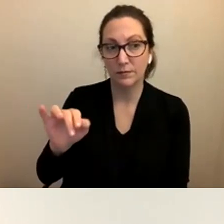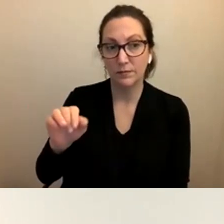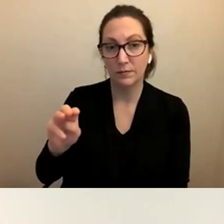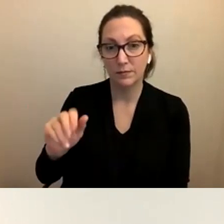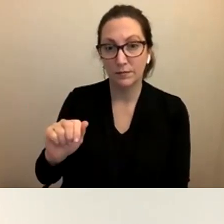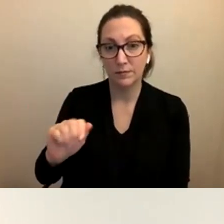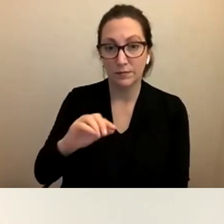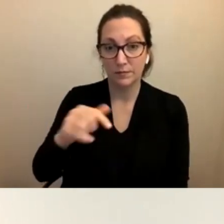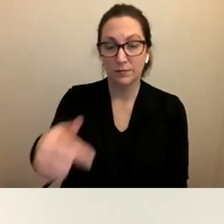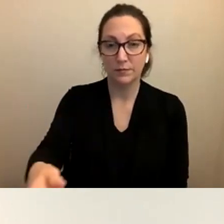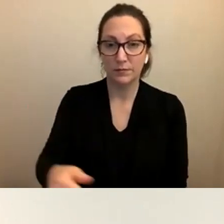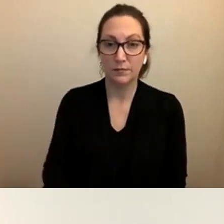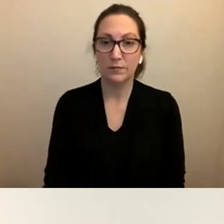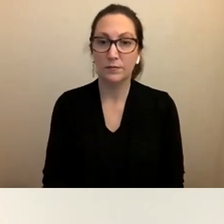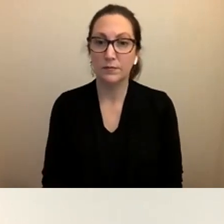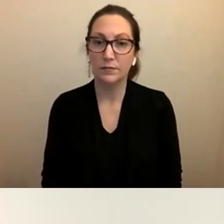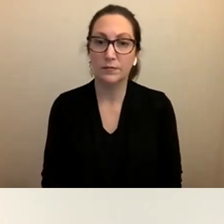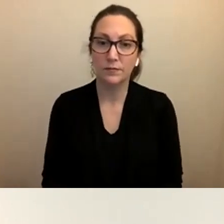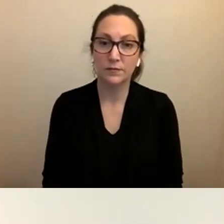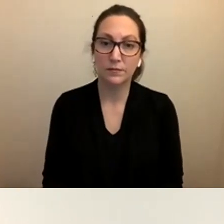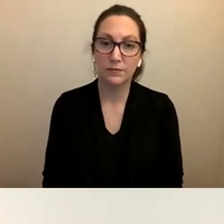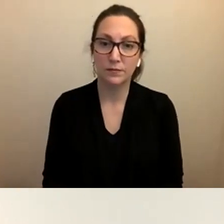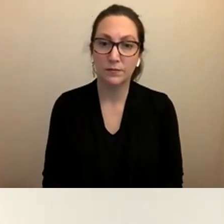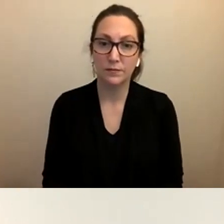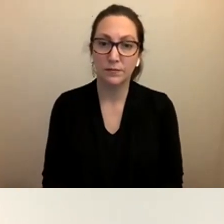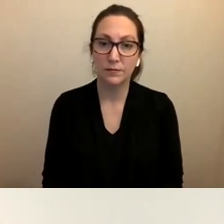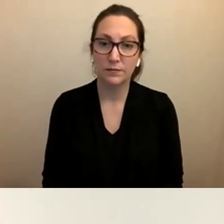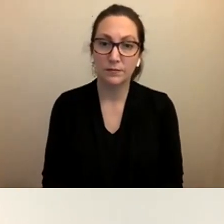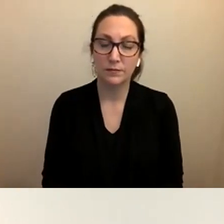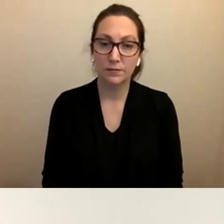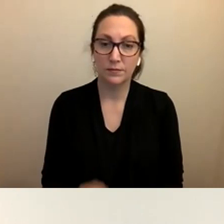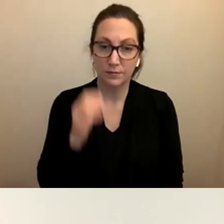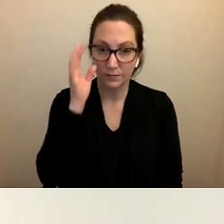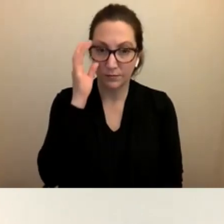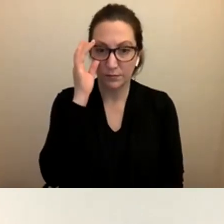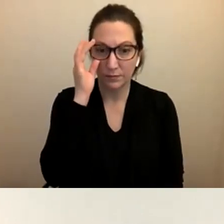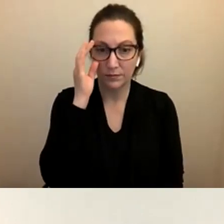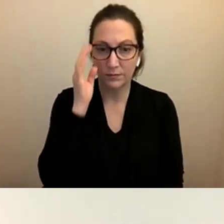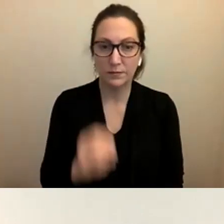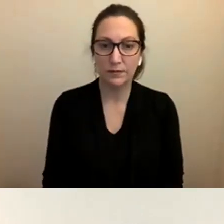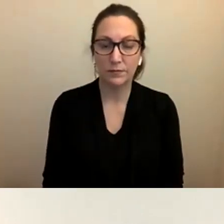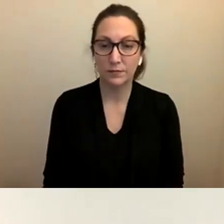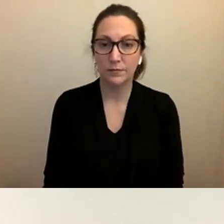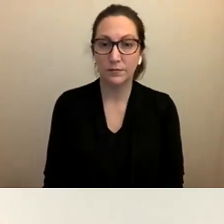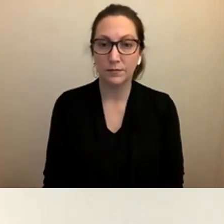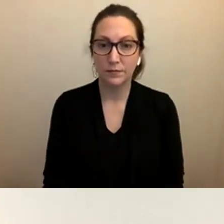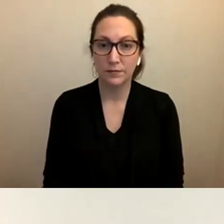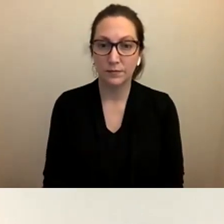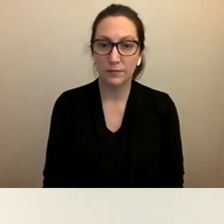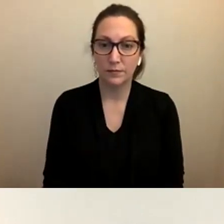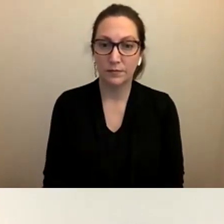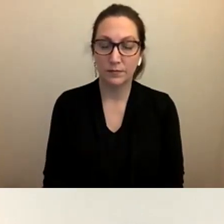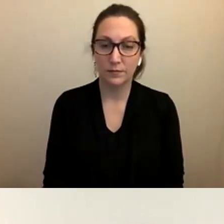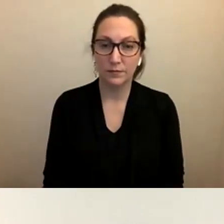the instructions in Somali. Good evening, everyone. My name is Fatima Hassan. I'm a Somali interpreter. galab